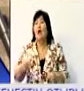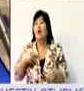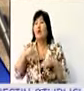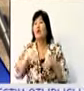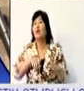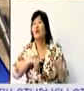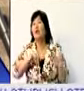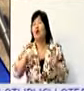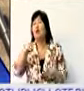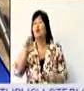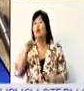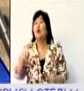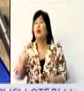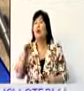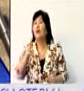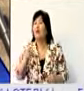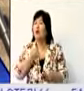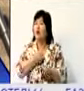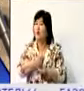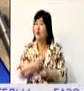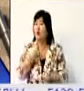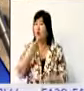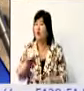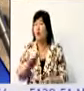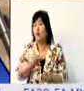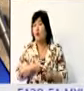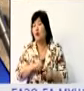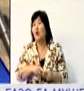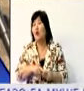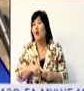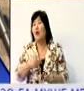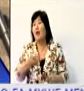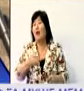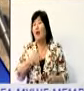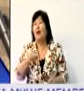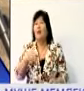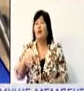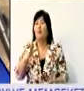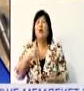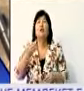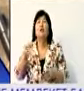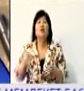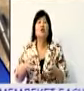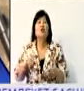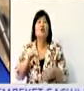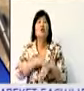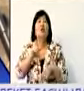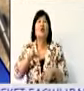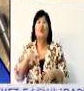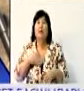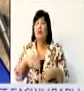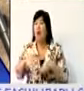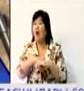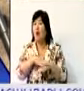ана Тұрсынбай датқаға күш көрсет деп. Сонда әкем айтатын еді, шырақтарым, менің халқымда